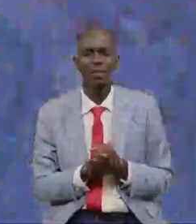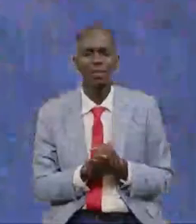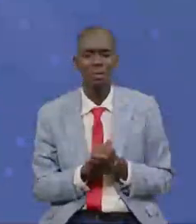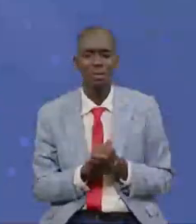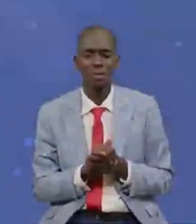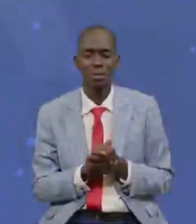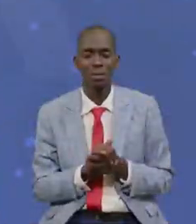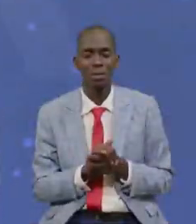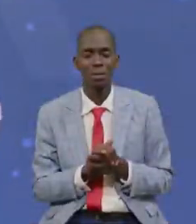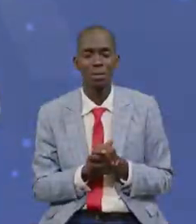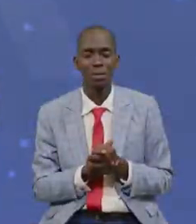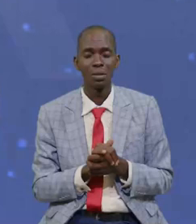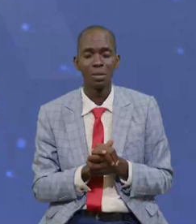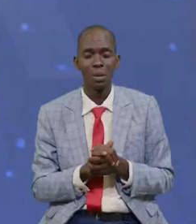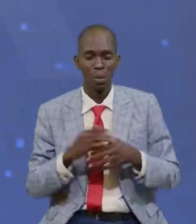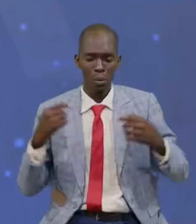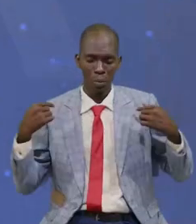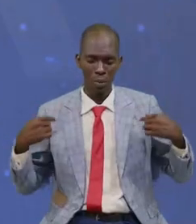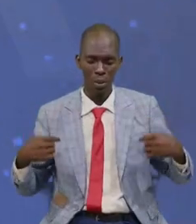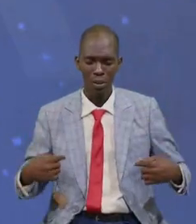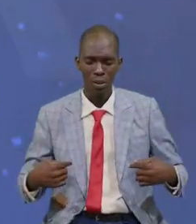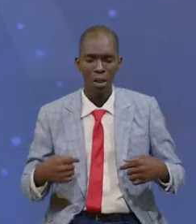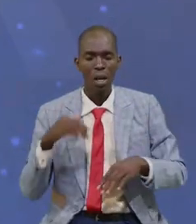Jésus-Christ. Les douleurs